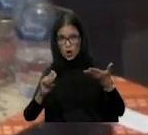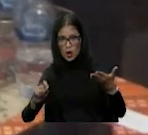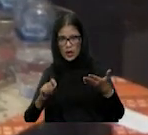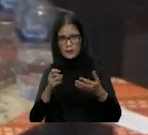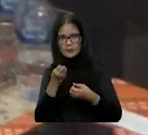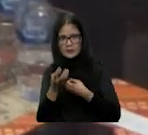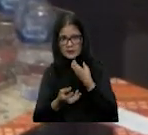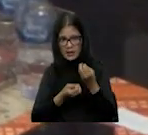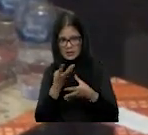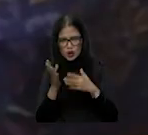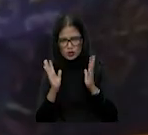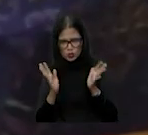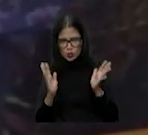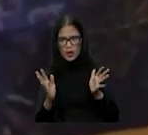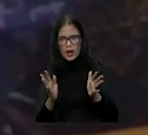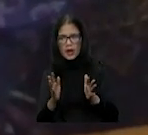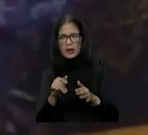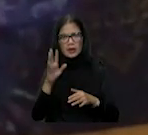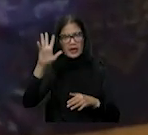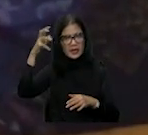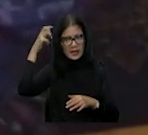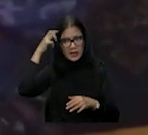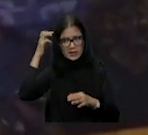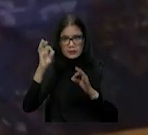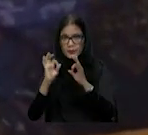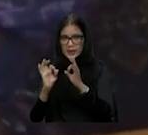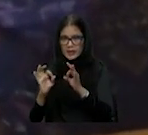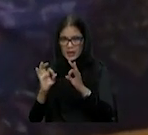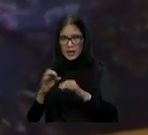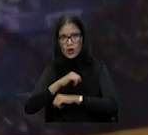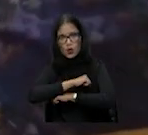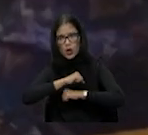klarifikasi kepada inspektorat dan memenuhi panggilan Dinas Pendidikan dan Olahraga